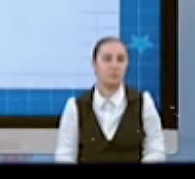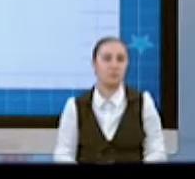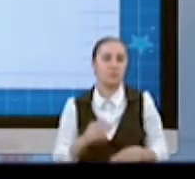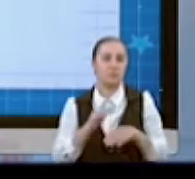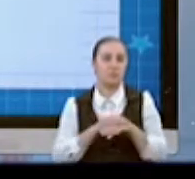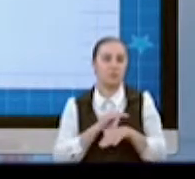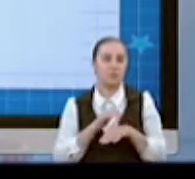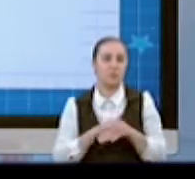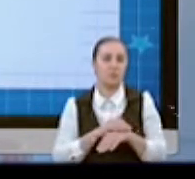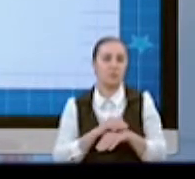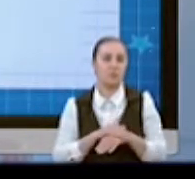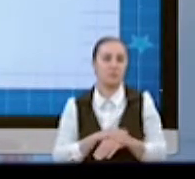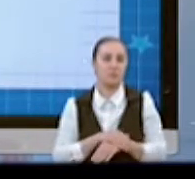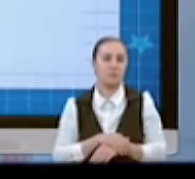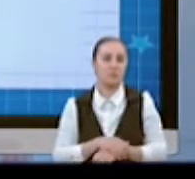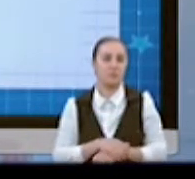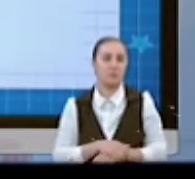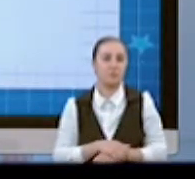Молодцы.